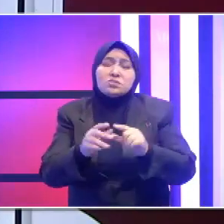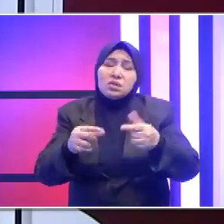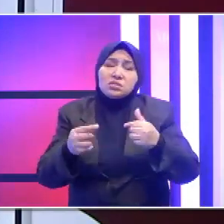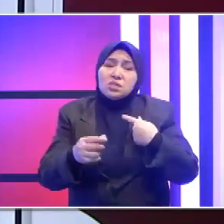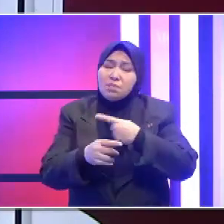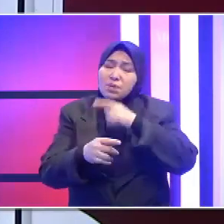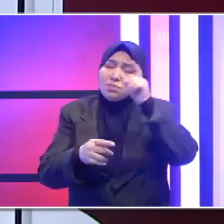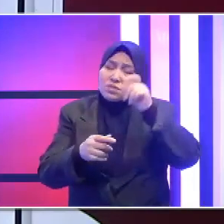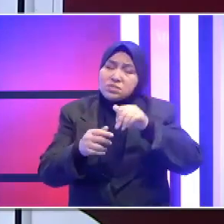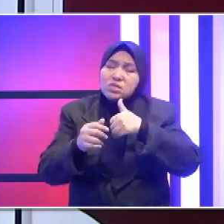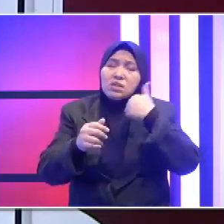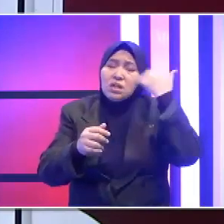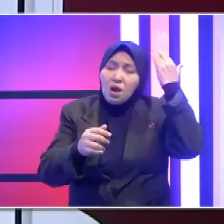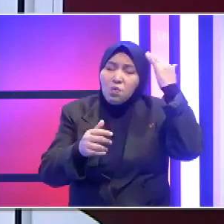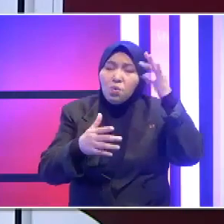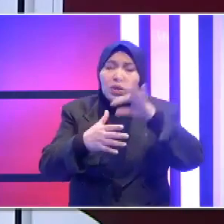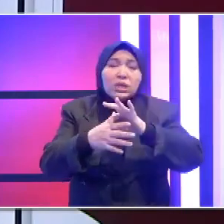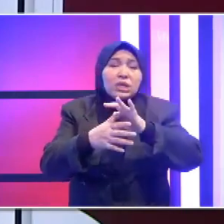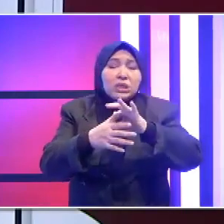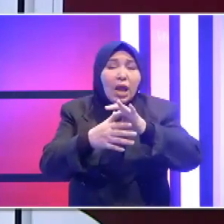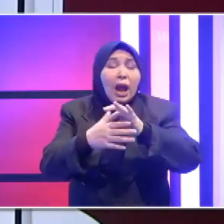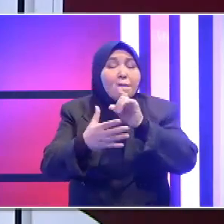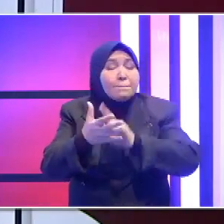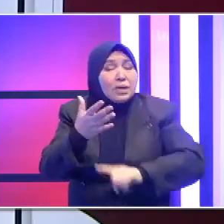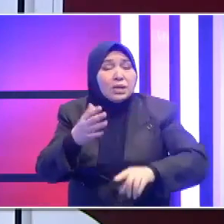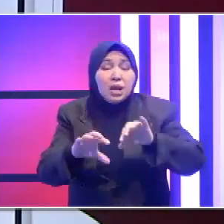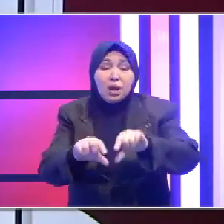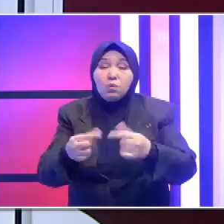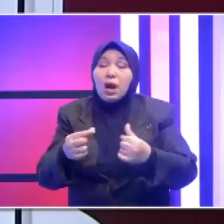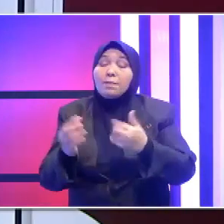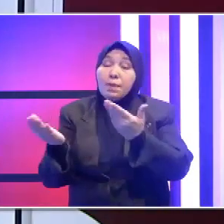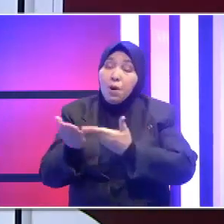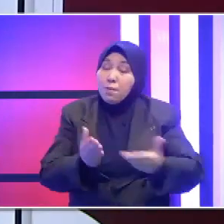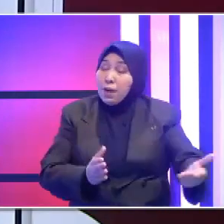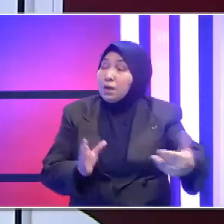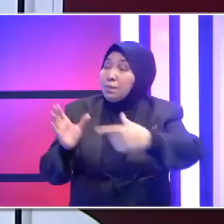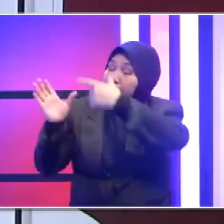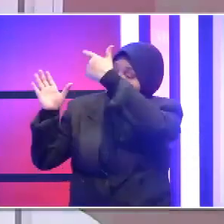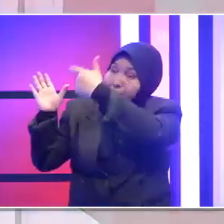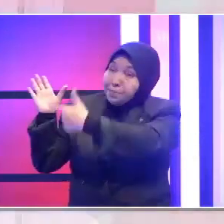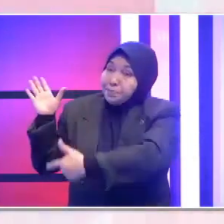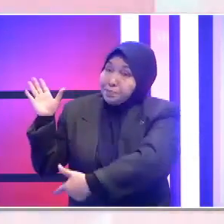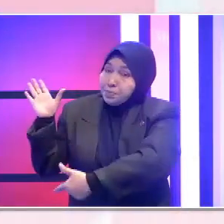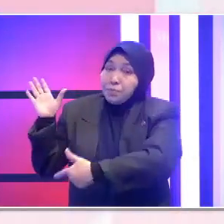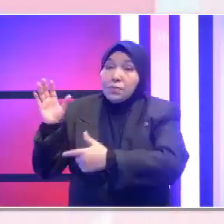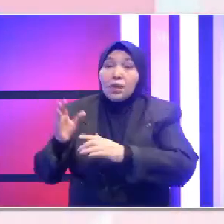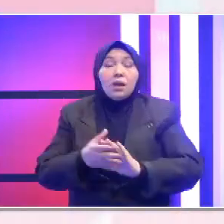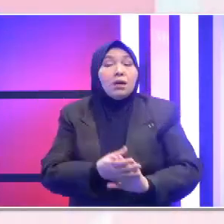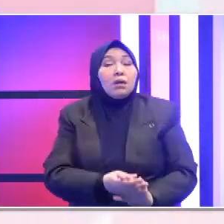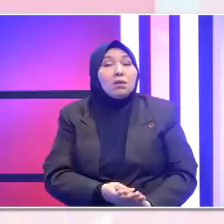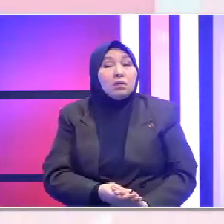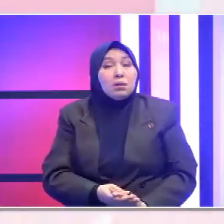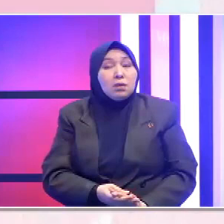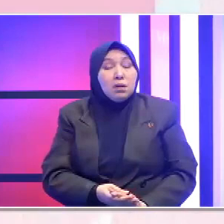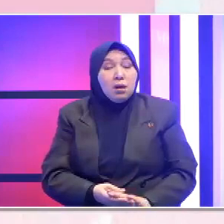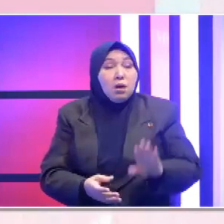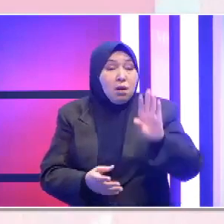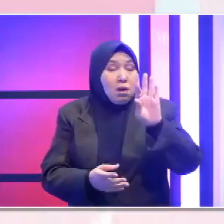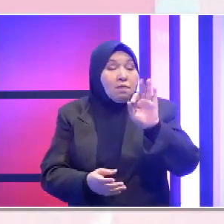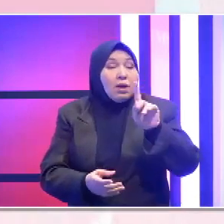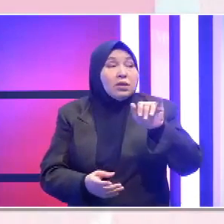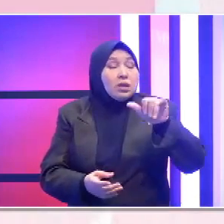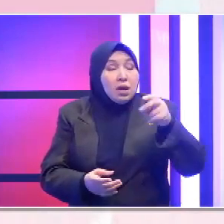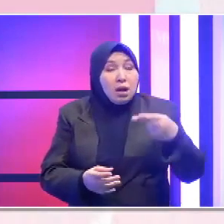intisari yang ada di dalam dalam Alquran membawa pada keadaan pilihan kita pada hari ini kita saksikan waktu ya